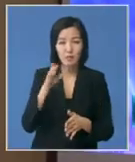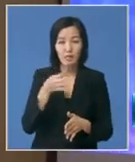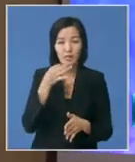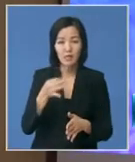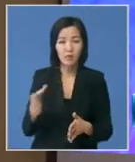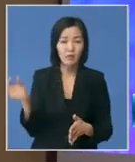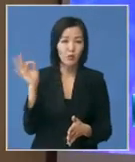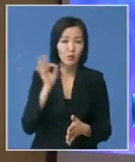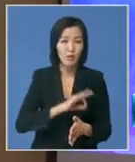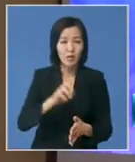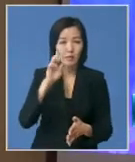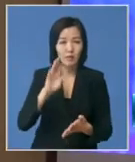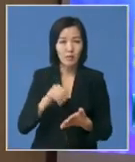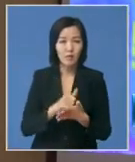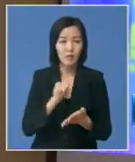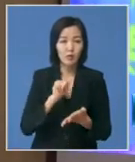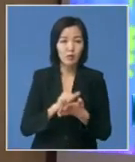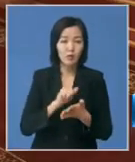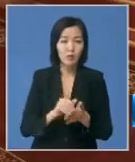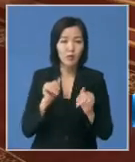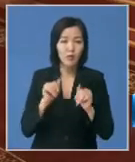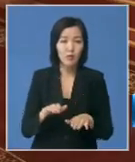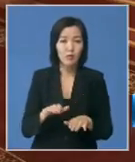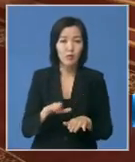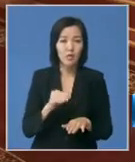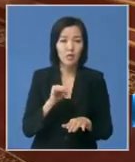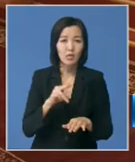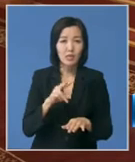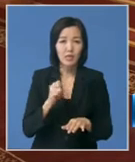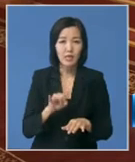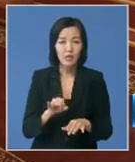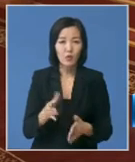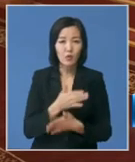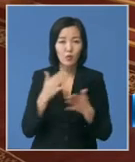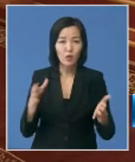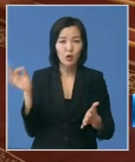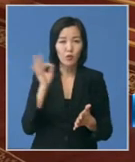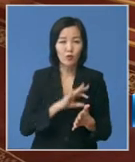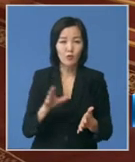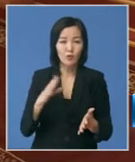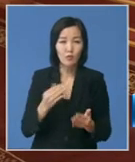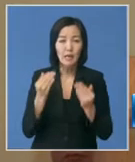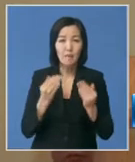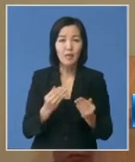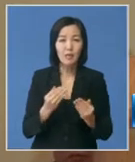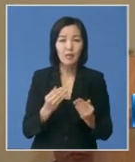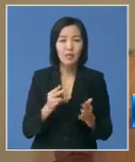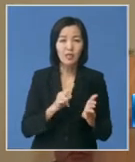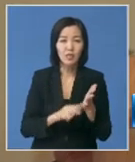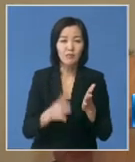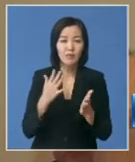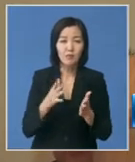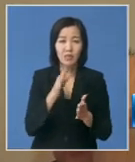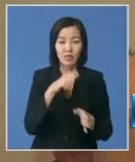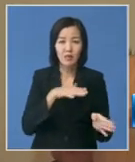қолданып, мемлекеттің басты құжатын қабылдануына Өмірәлі Жалайыри үлкен үлес қосты. Биылғы жылы белгілі қайраткер